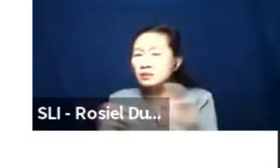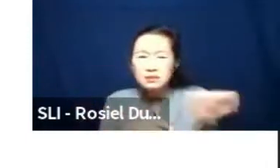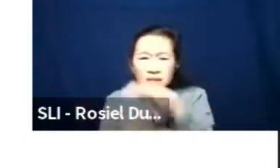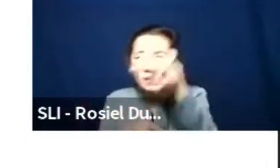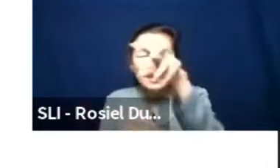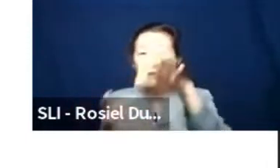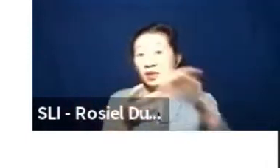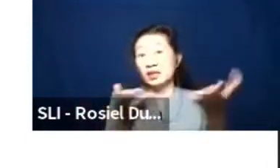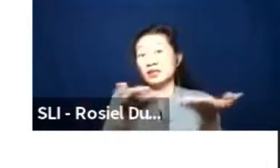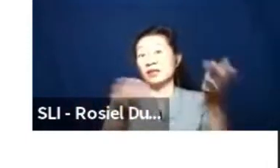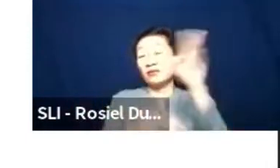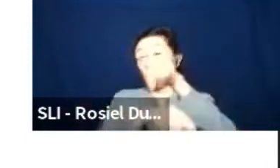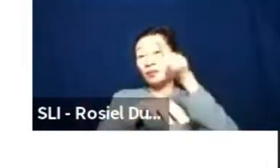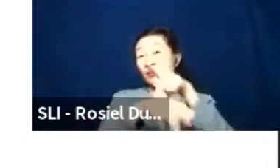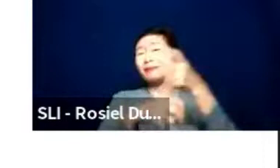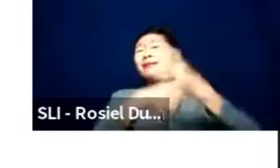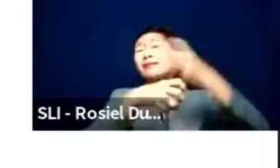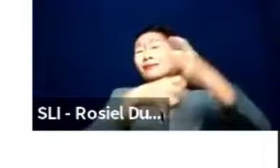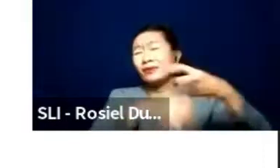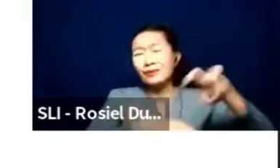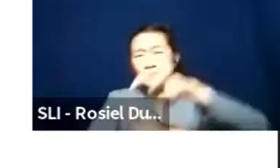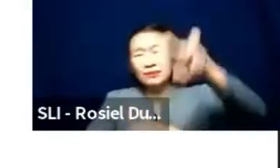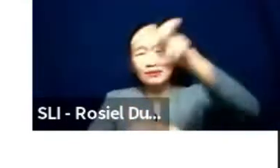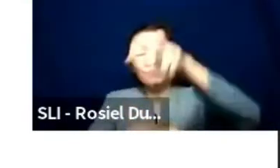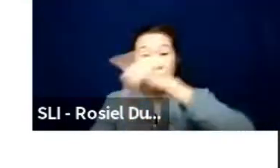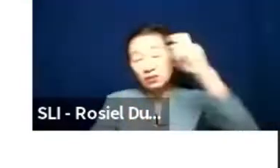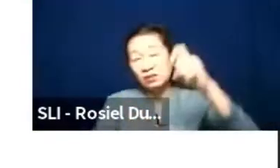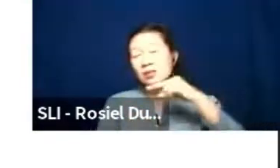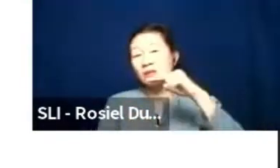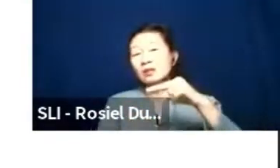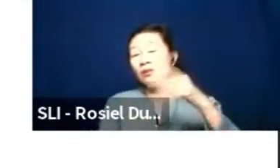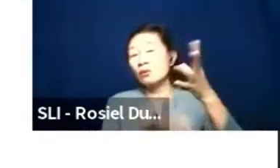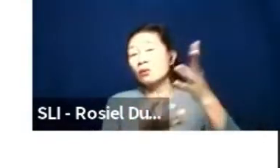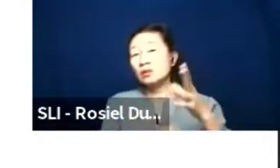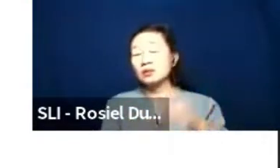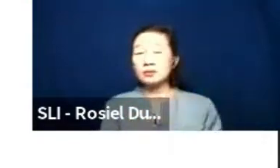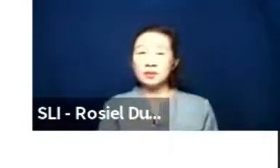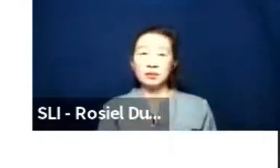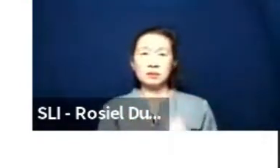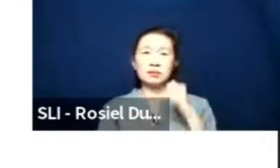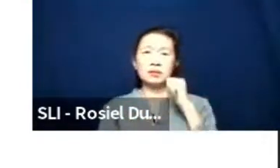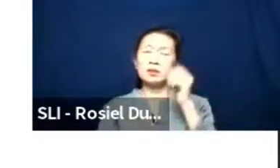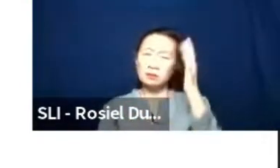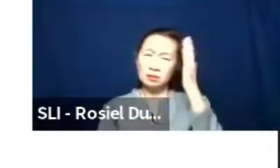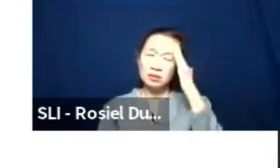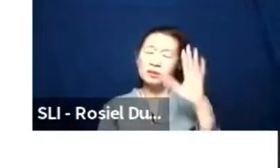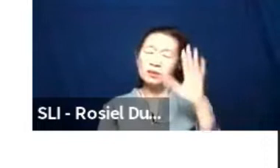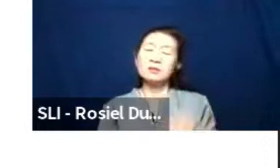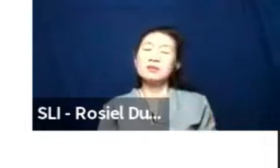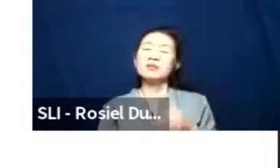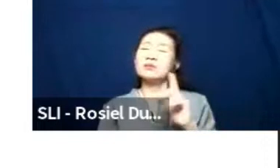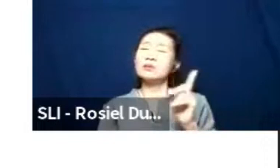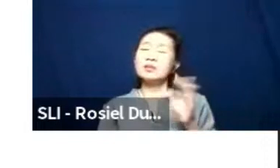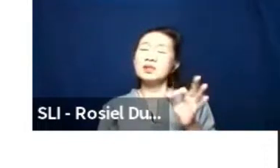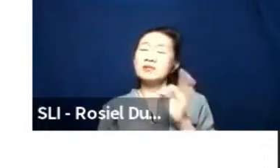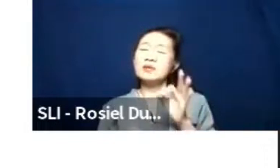po sa Pilipinas, mahirap ang transportation. Kasi hindi na gusto natin maging sanay sila. Paano kung pupunta lang naman siya